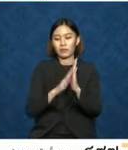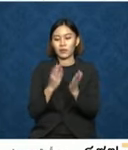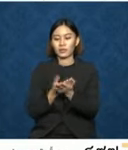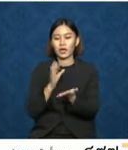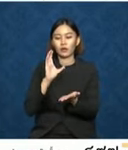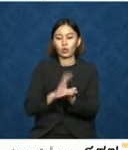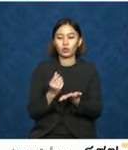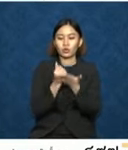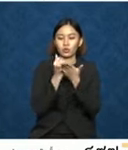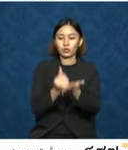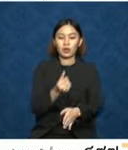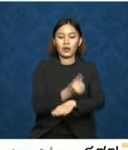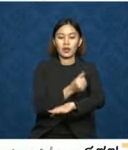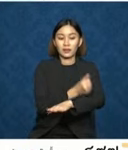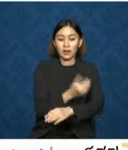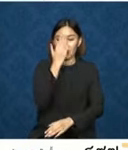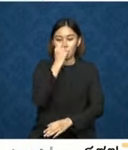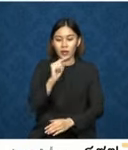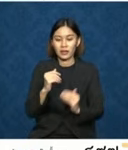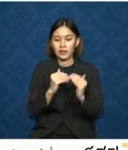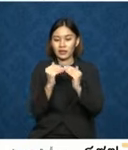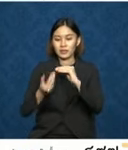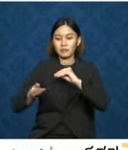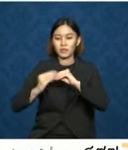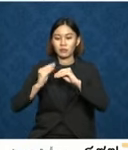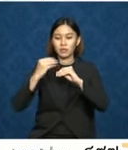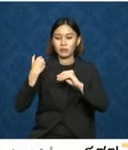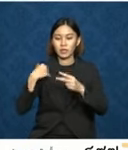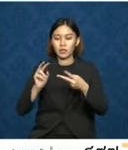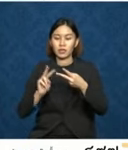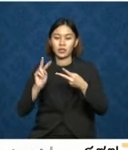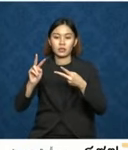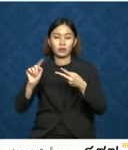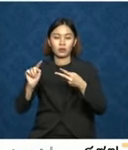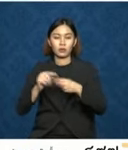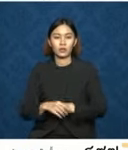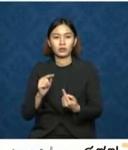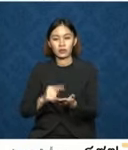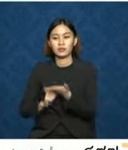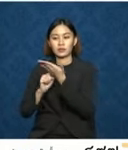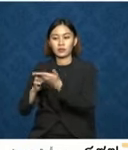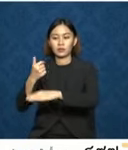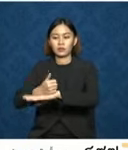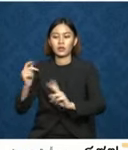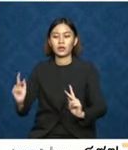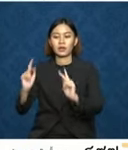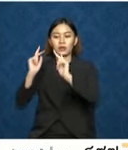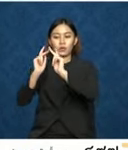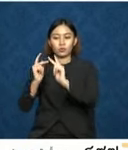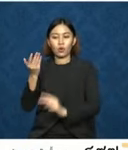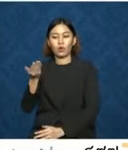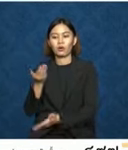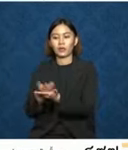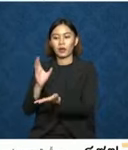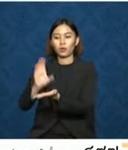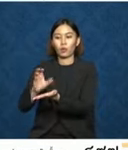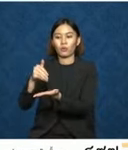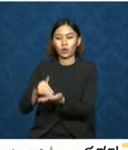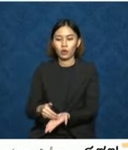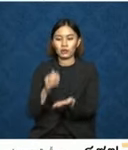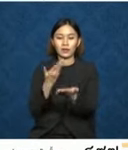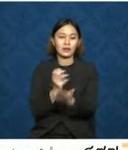สงเคราะห์ลูกจ้างเพื่อให้ลูกจ้างได้รับสิทธิ์เพิ่มขึ้นนะครับประเด็นที่ 2ก็คือจะเสนอรัฐมนตรีให้ของงบกลางมา